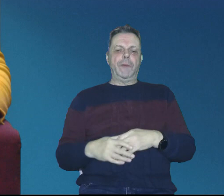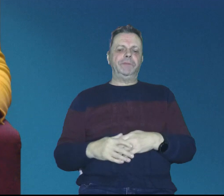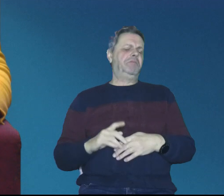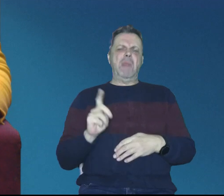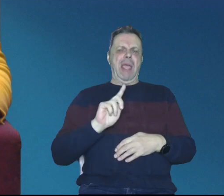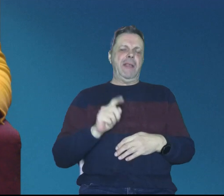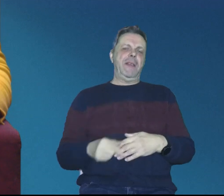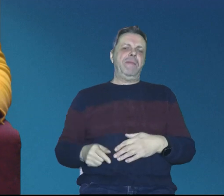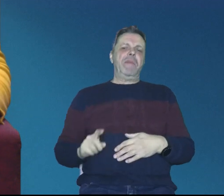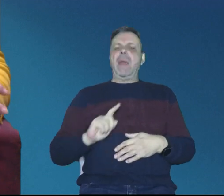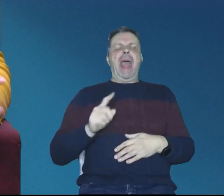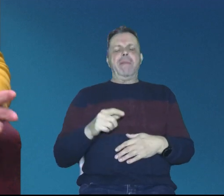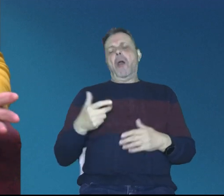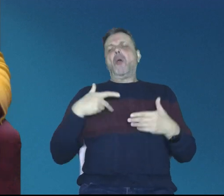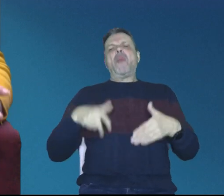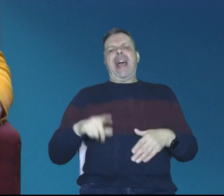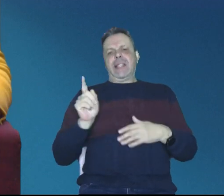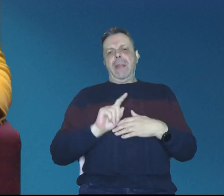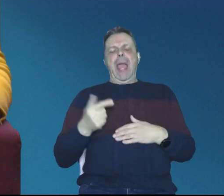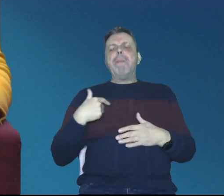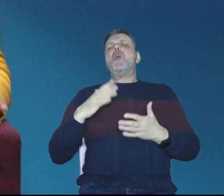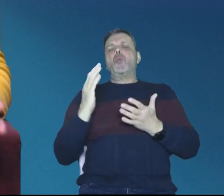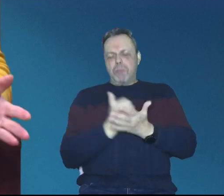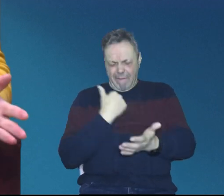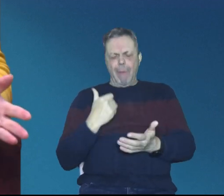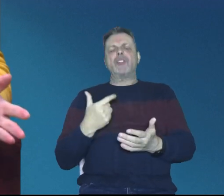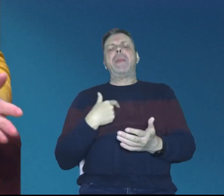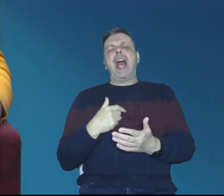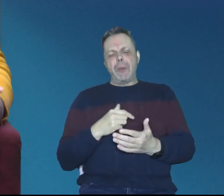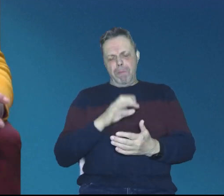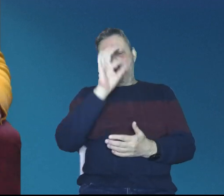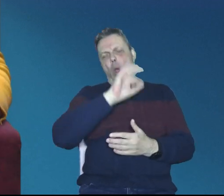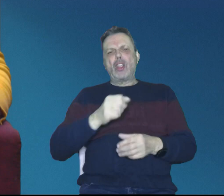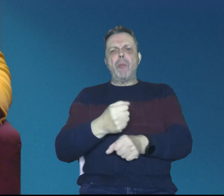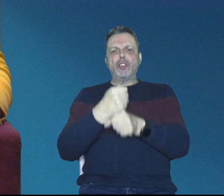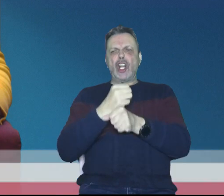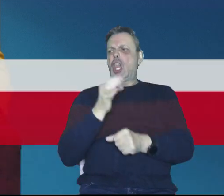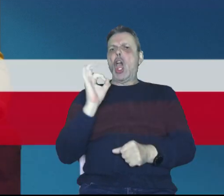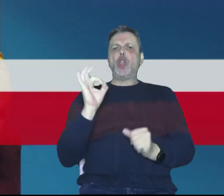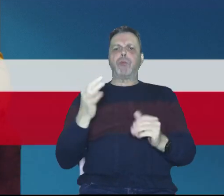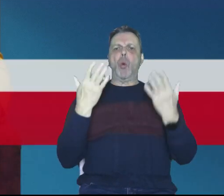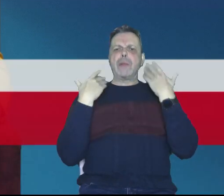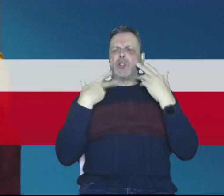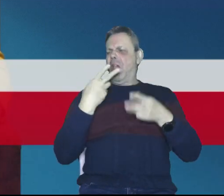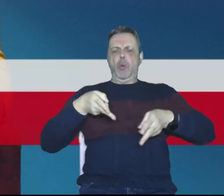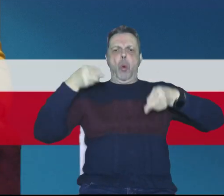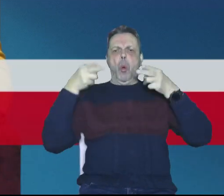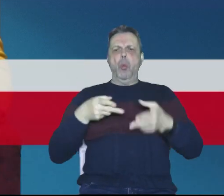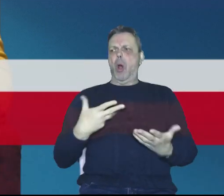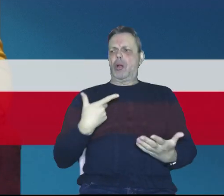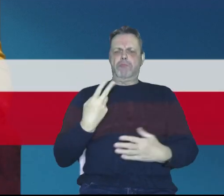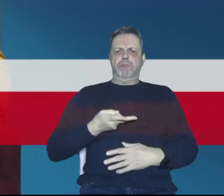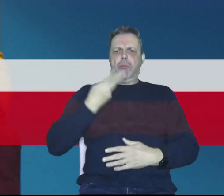ljude? Ne bih se složila, barem ne u mom slučaju. Evo, mi uspijevamo sa našim projektićem održati dobru